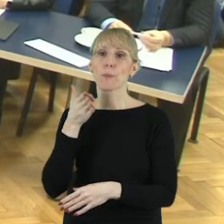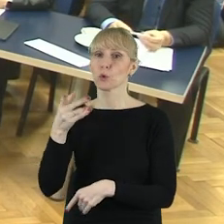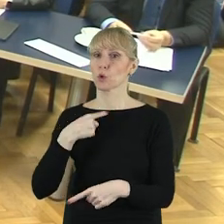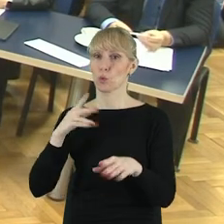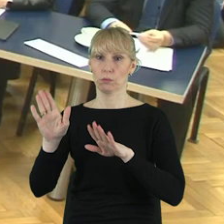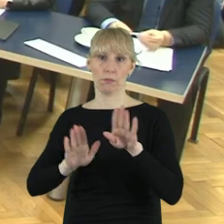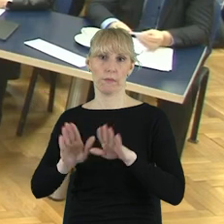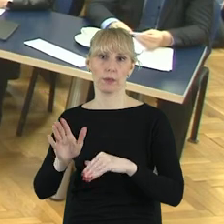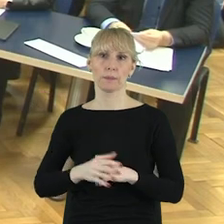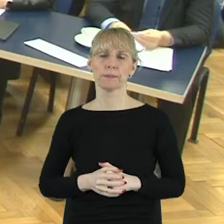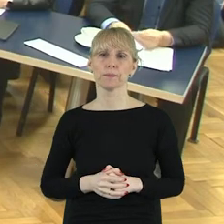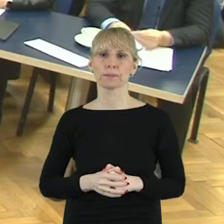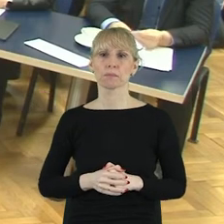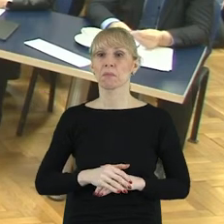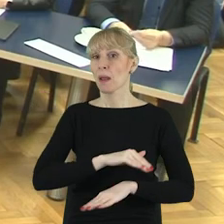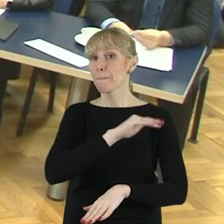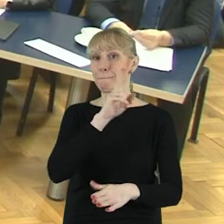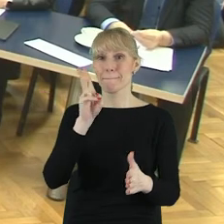możliwość przegłosowania.